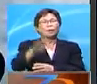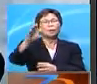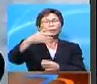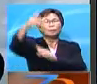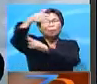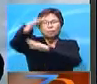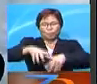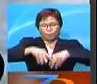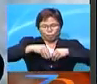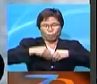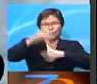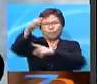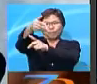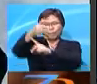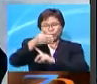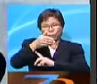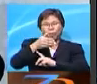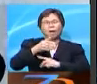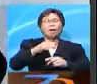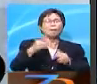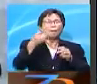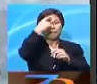pertama bagi Zon